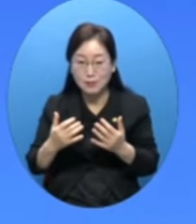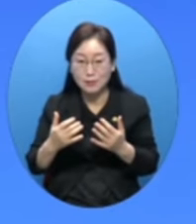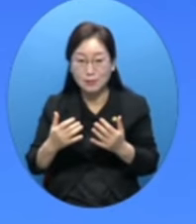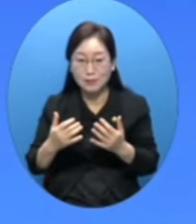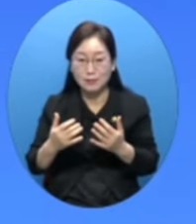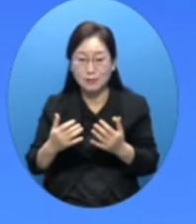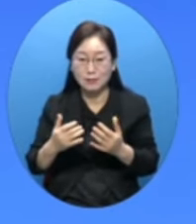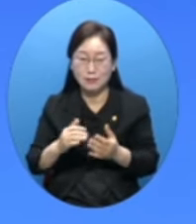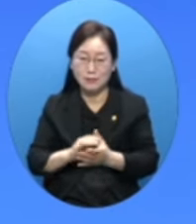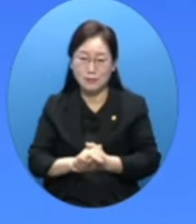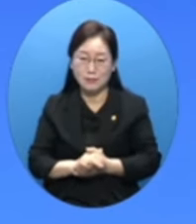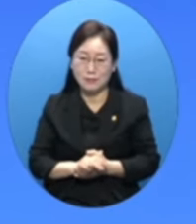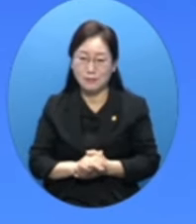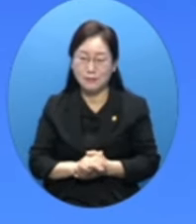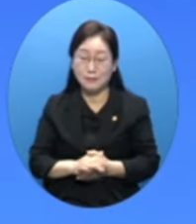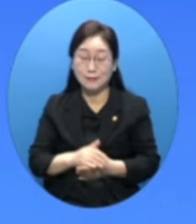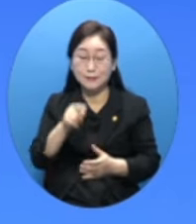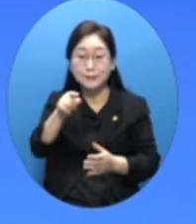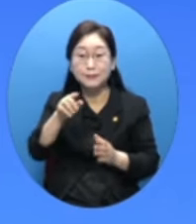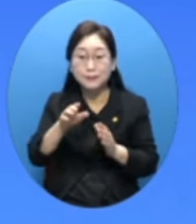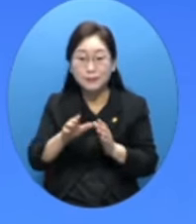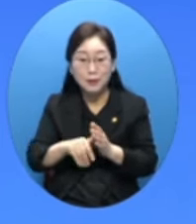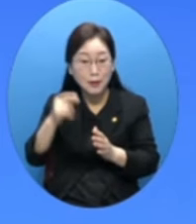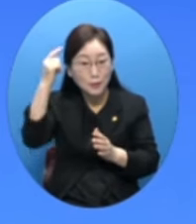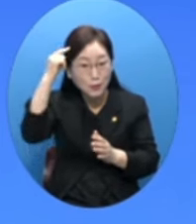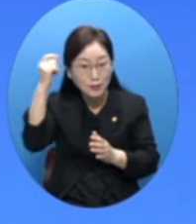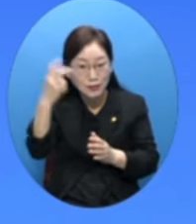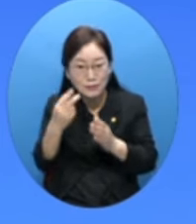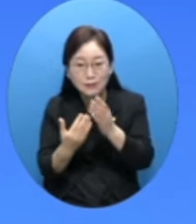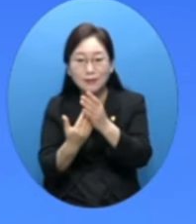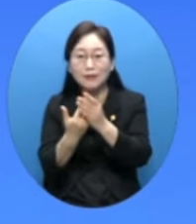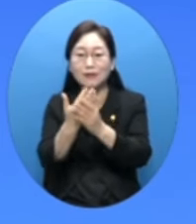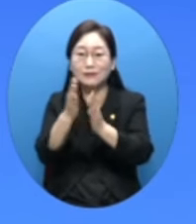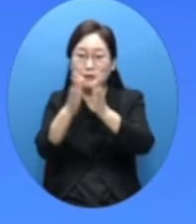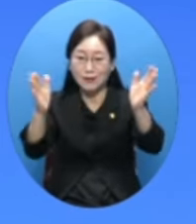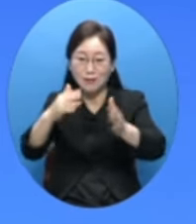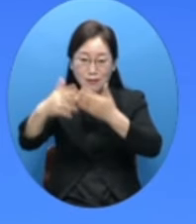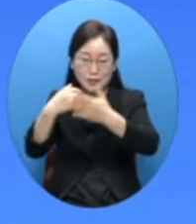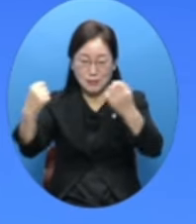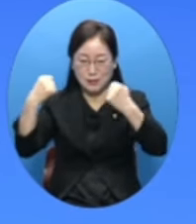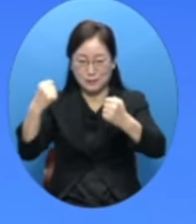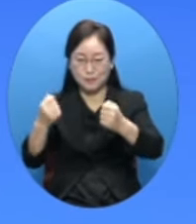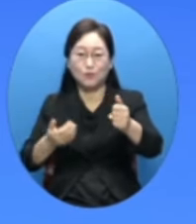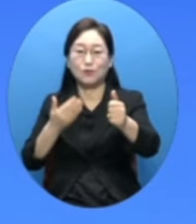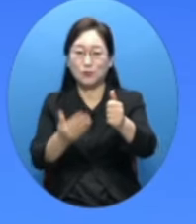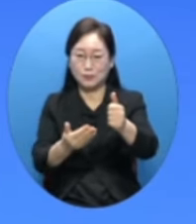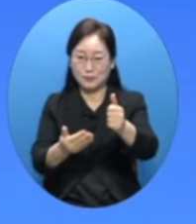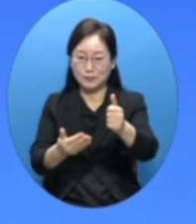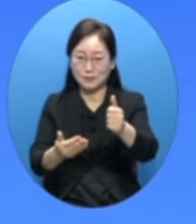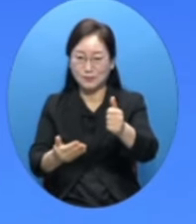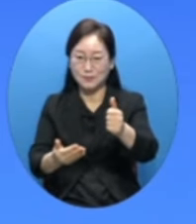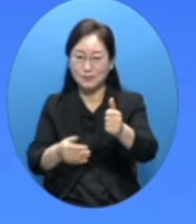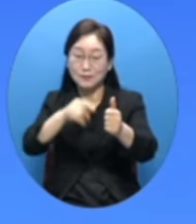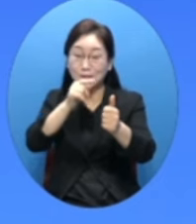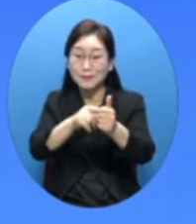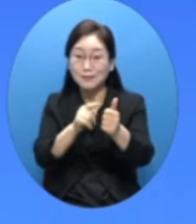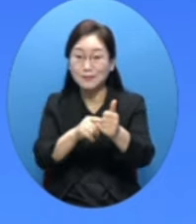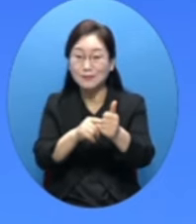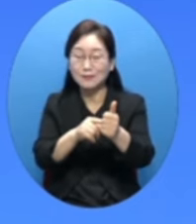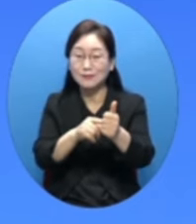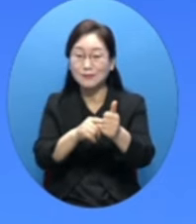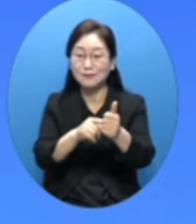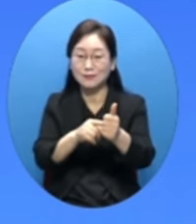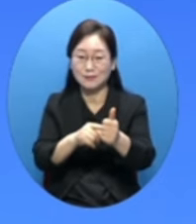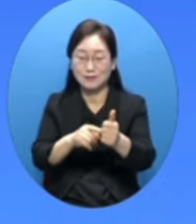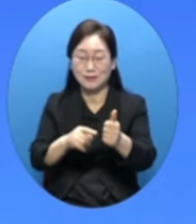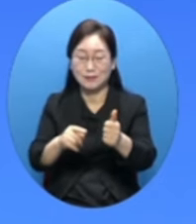흘렸을 것입니다. 그때 그의 머리털이 자라기 시작하면서 다시 하나님께서 힘을 부어주셔서 그에게